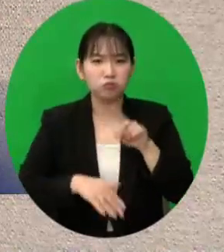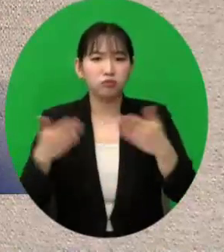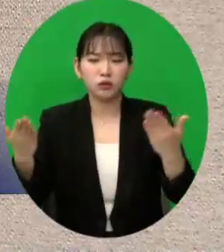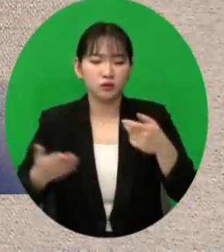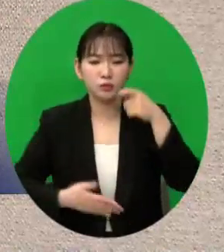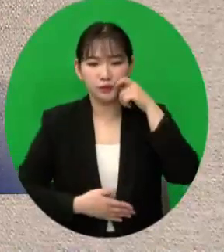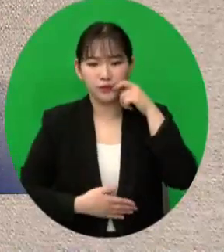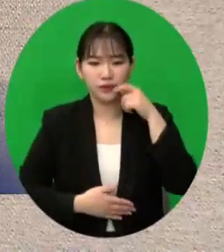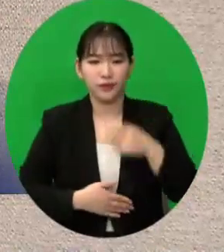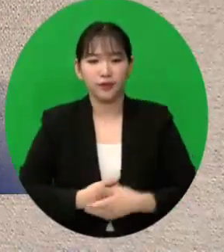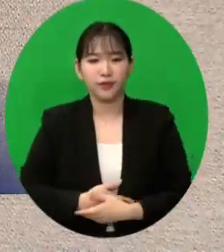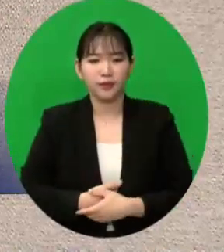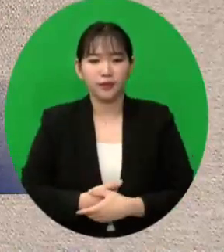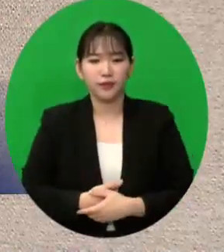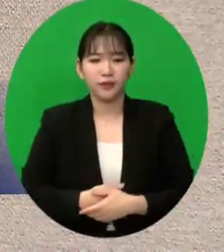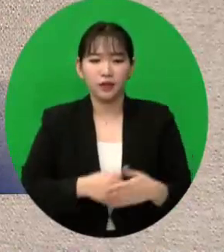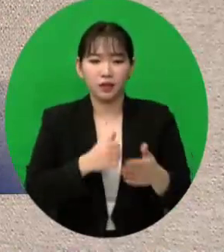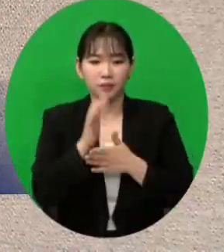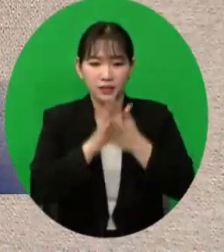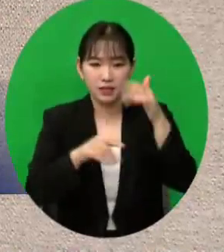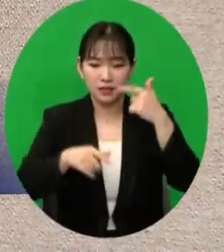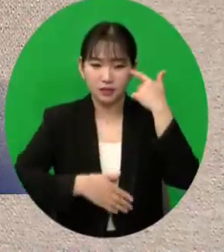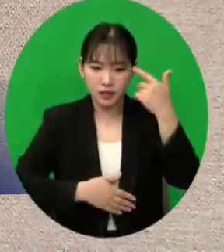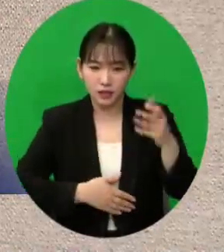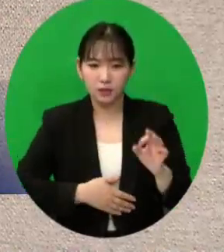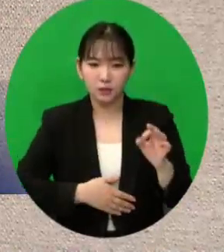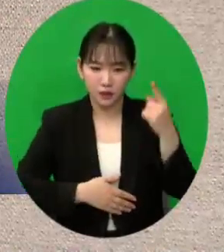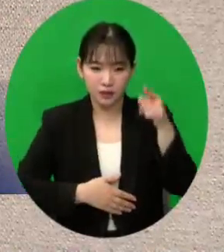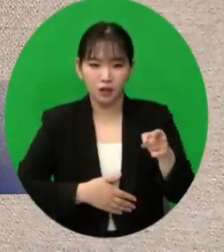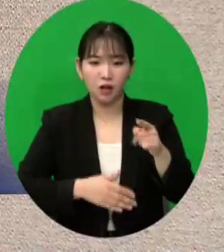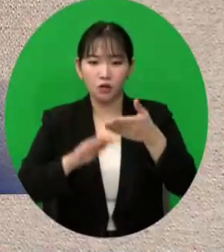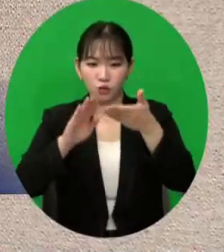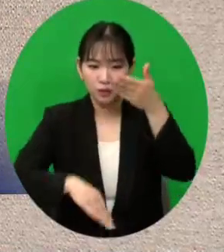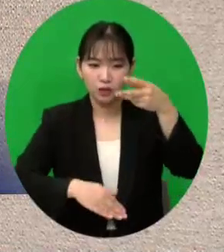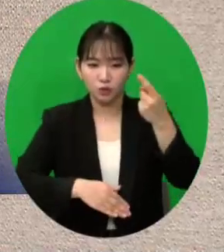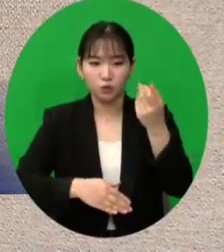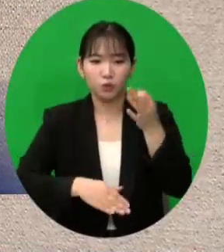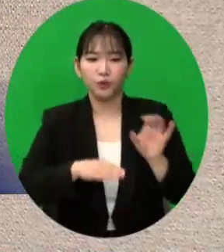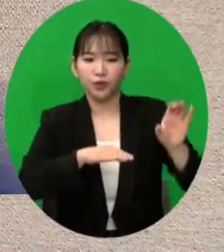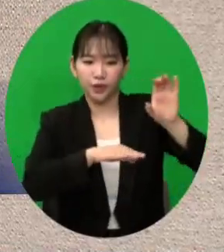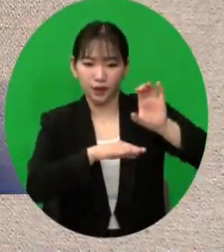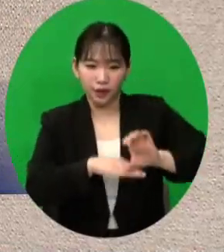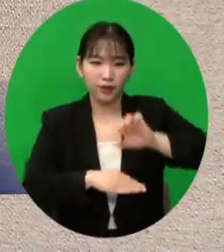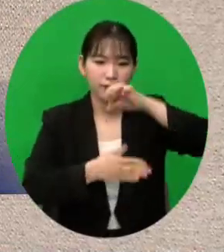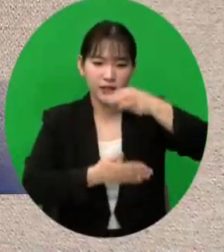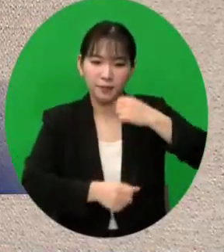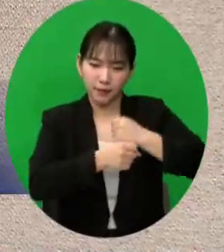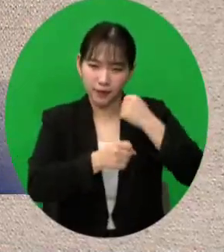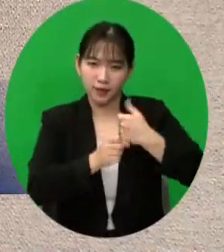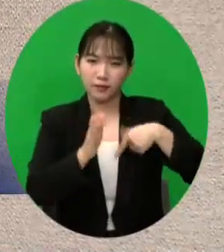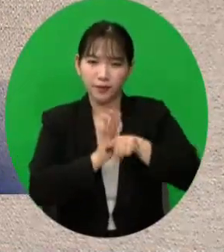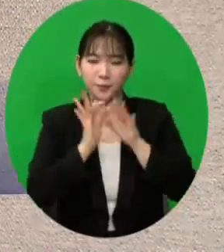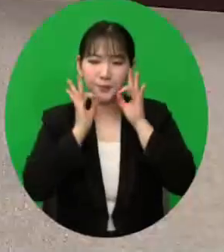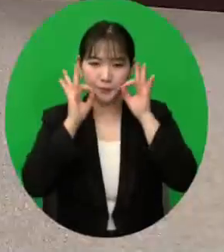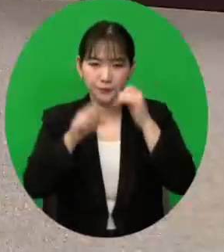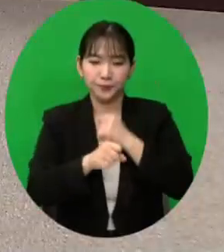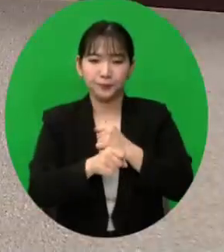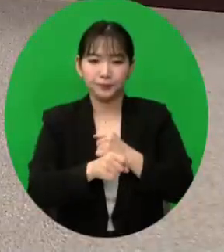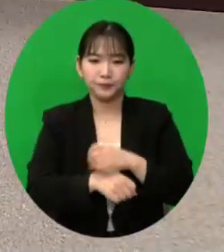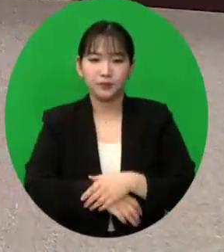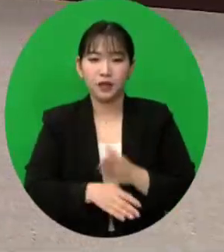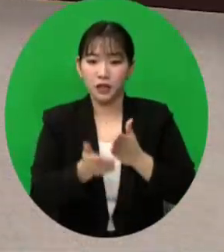어떤 일도 할 수 없잖아요 그래서 시지를 통해서 후기라도 추경에 예산이 세워